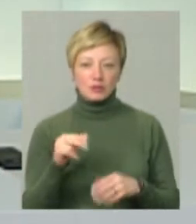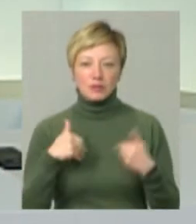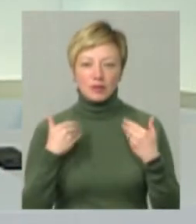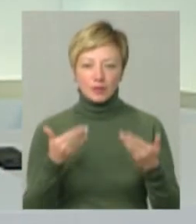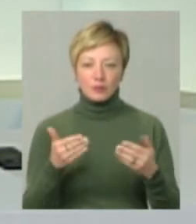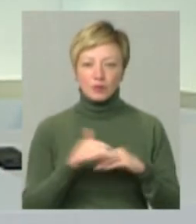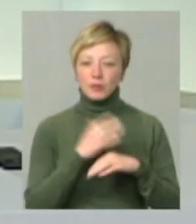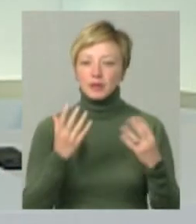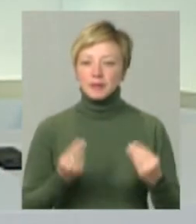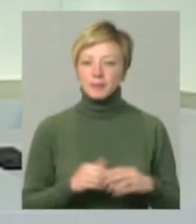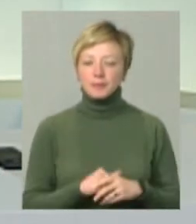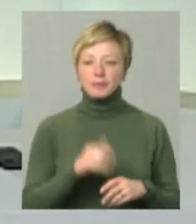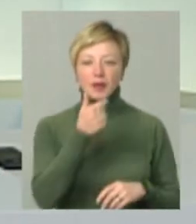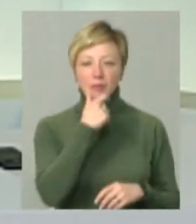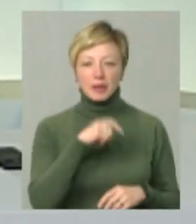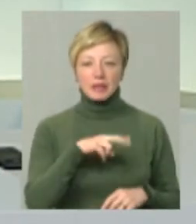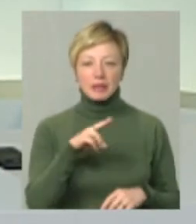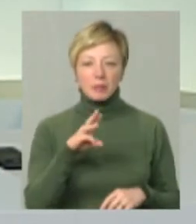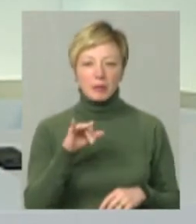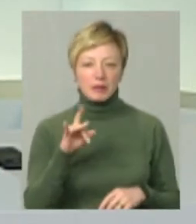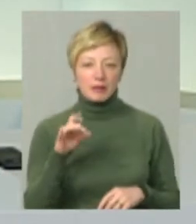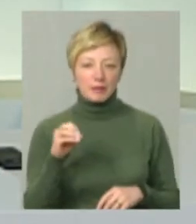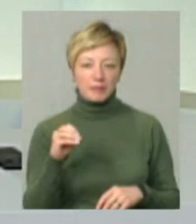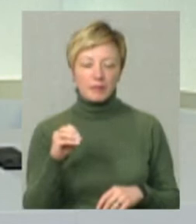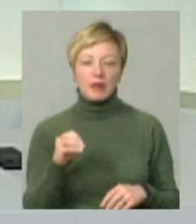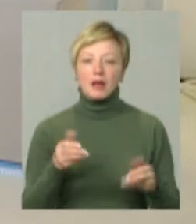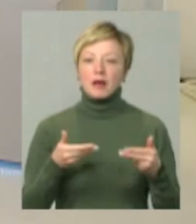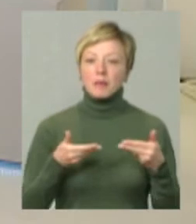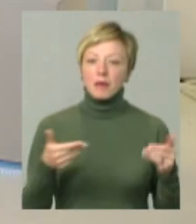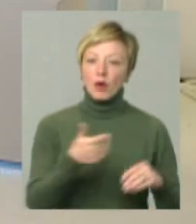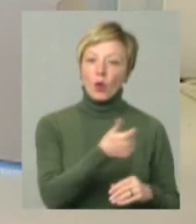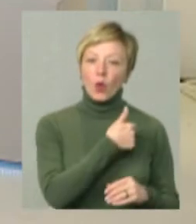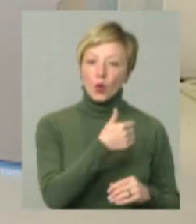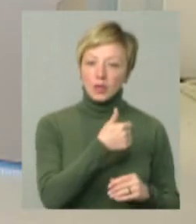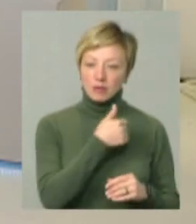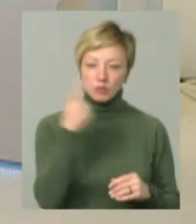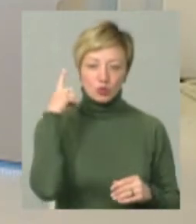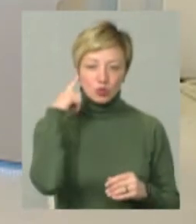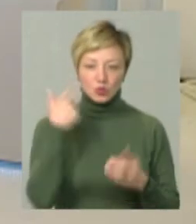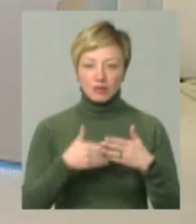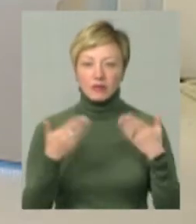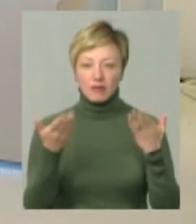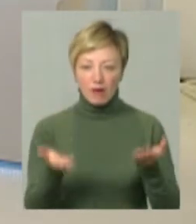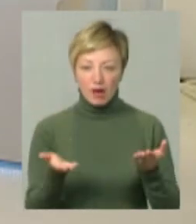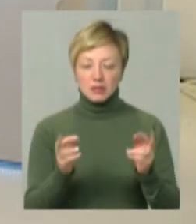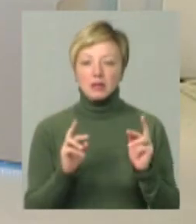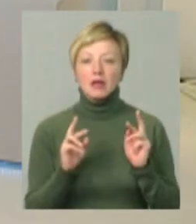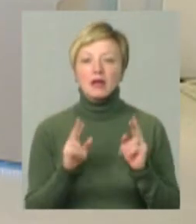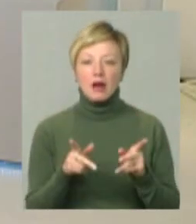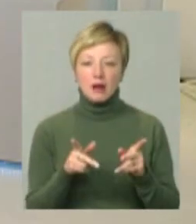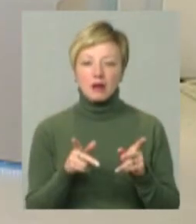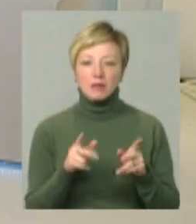дня. Пане Дмитре, ми хотіли би почути від вас,